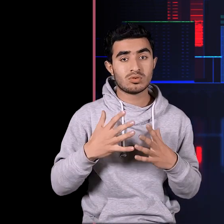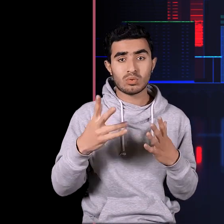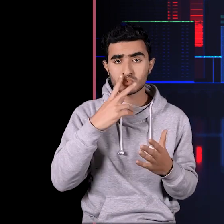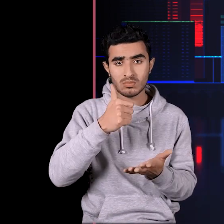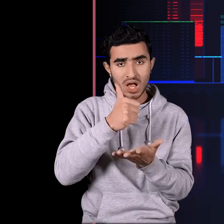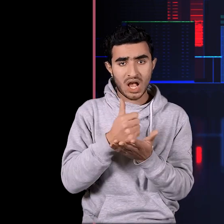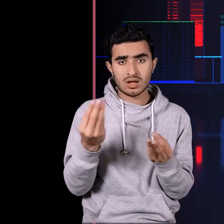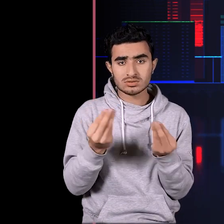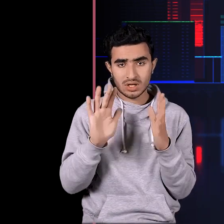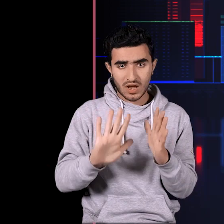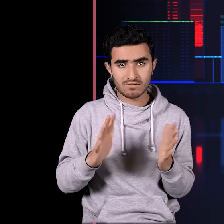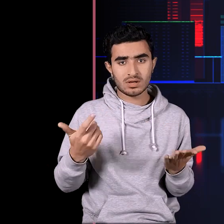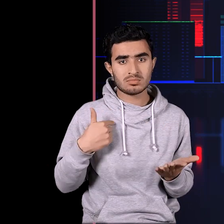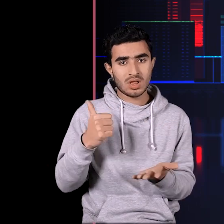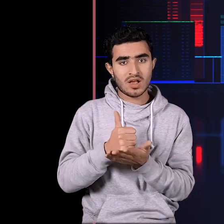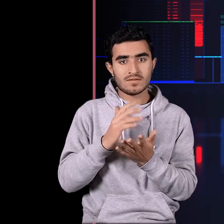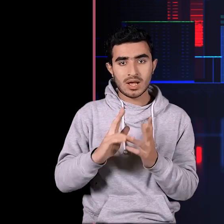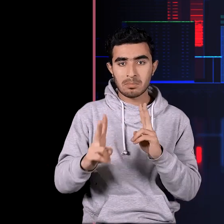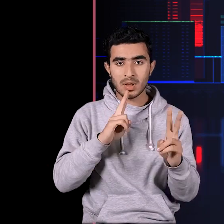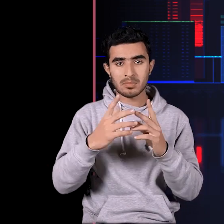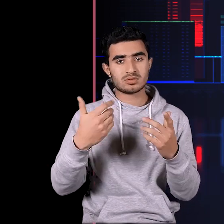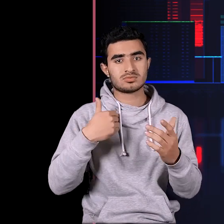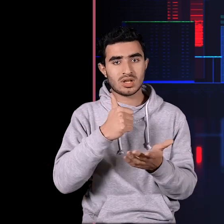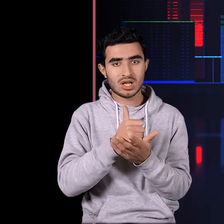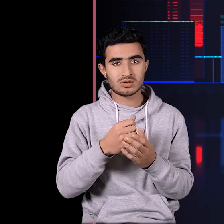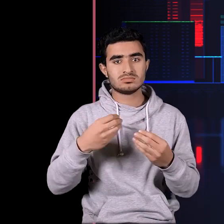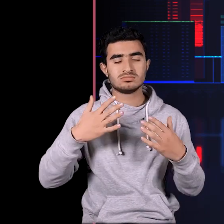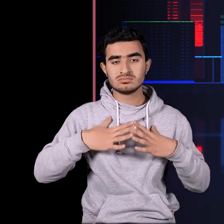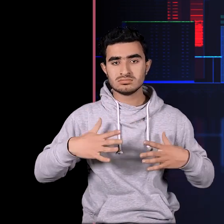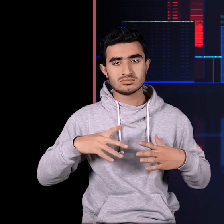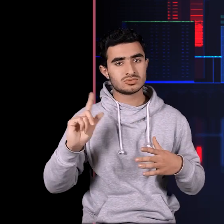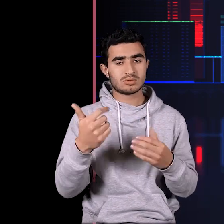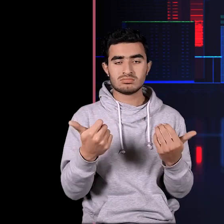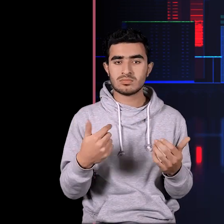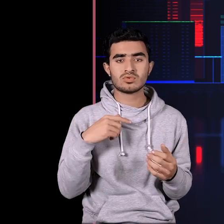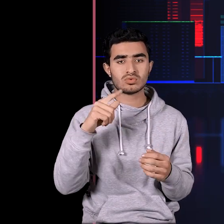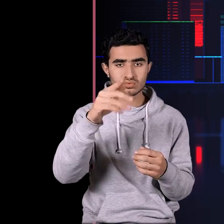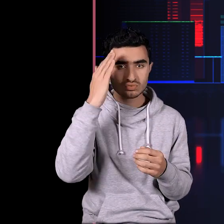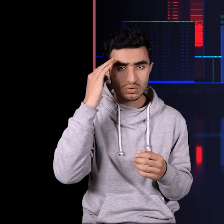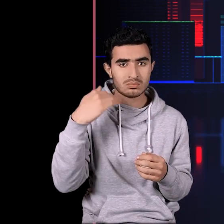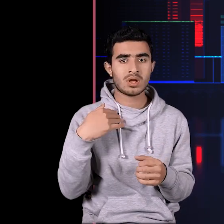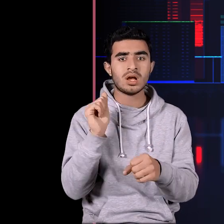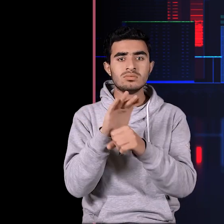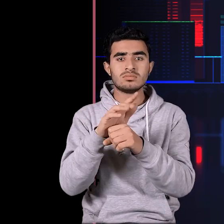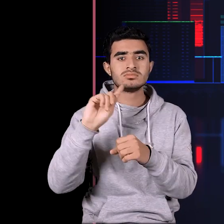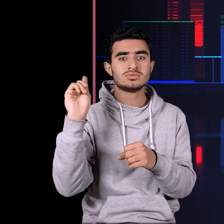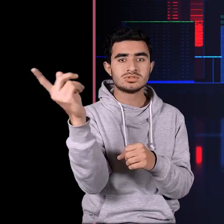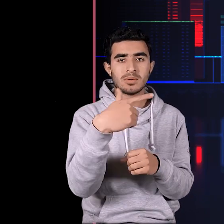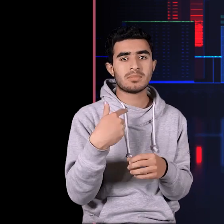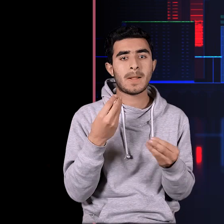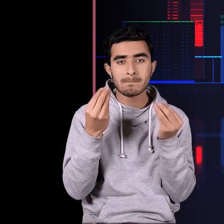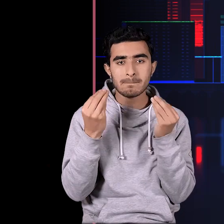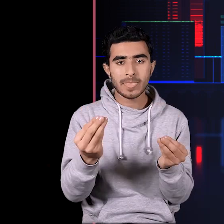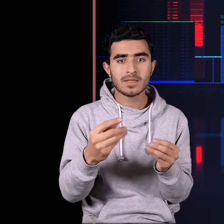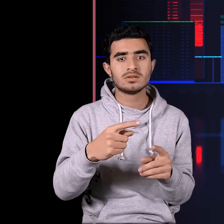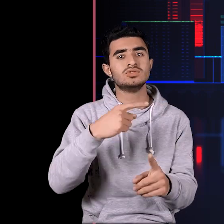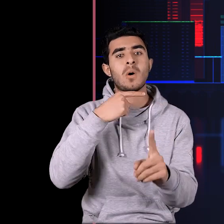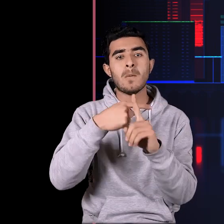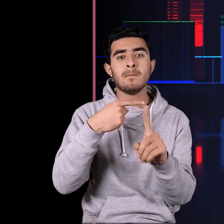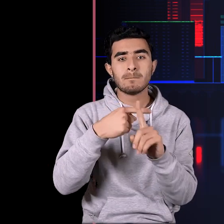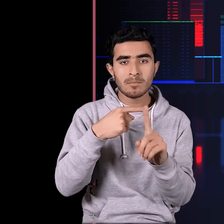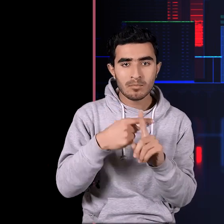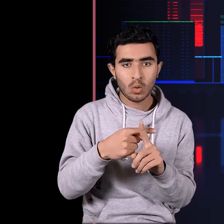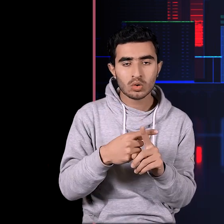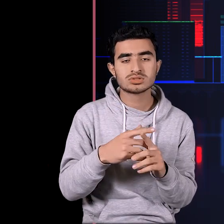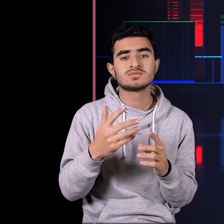ہوئے ہم ادھر آرام سے اور ہم بات کر رہے ہیں. تو میرا میسج سب کو یہی ہے کہ پلیز آپ جو ہے پازیٹیو